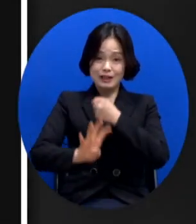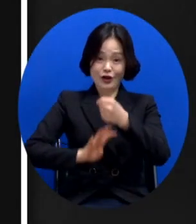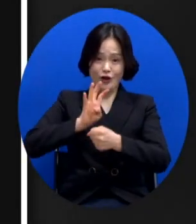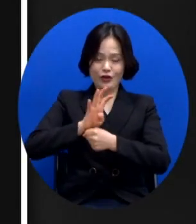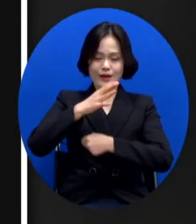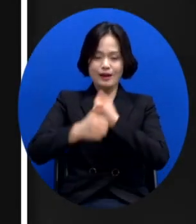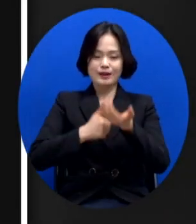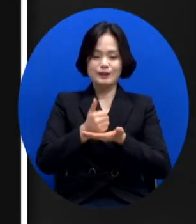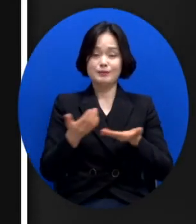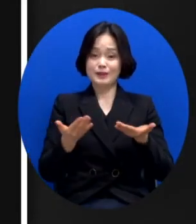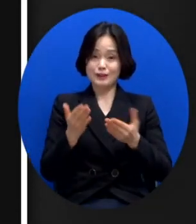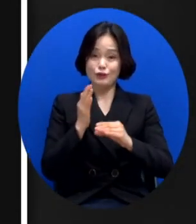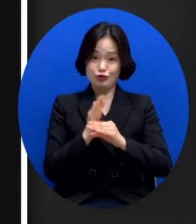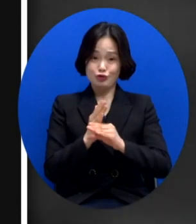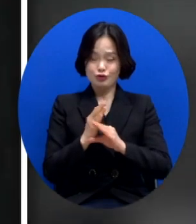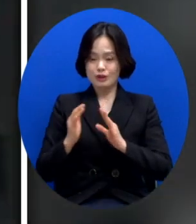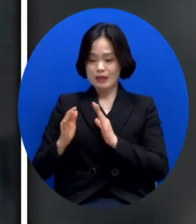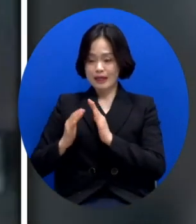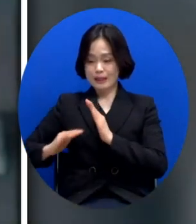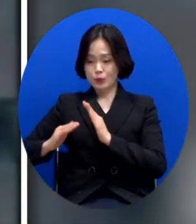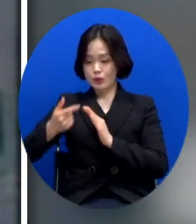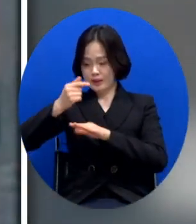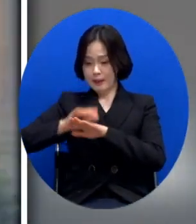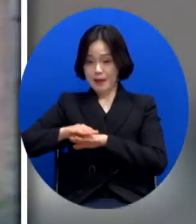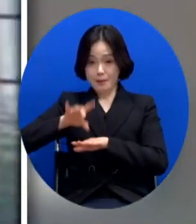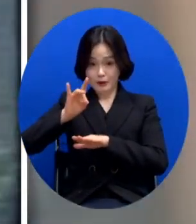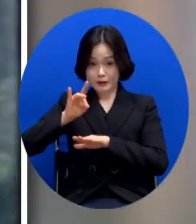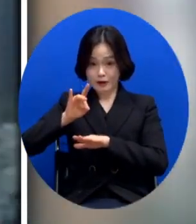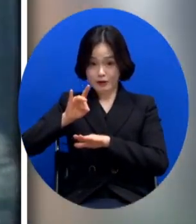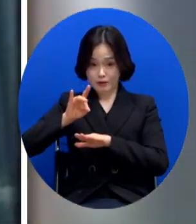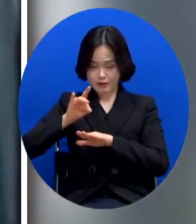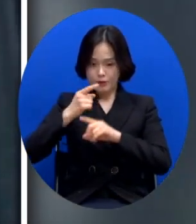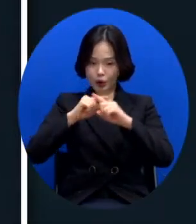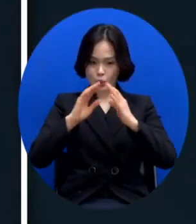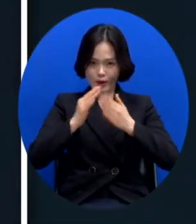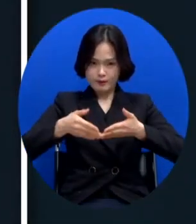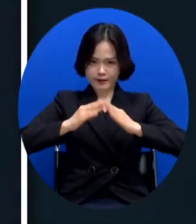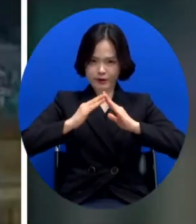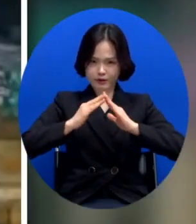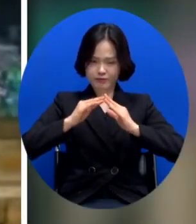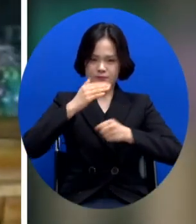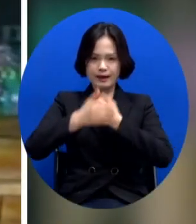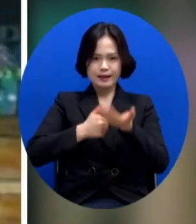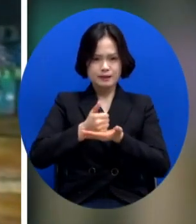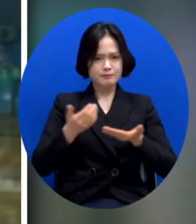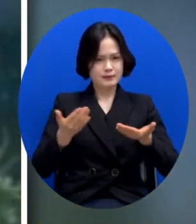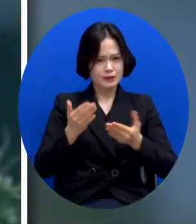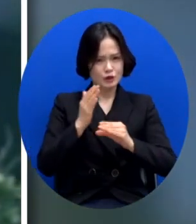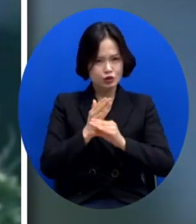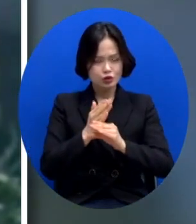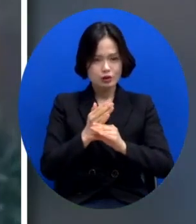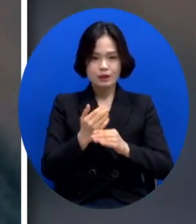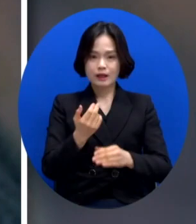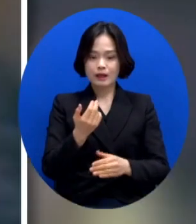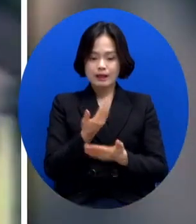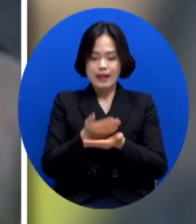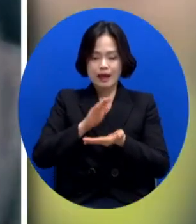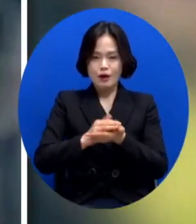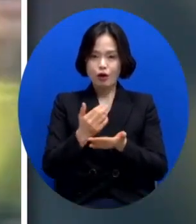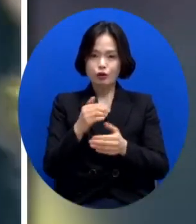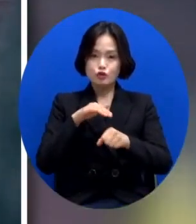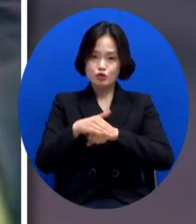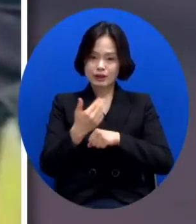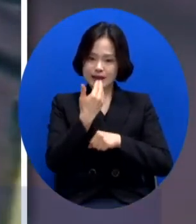성장시키며 목회를 이어갈 수 있었던 힘으로 소속 교단의 정신이라고 할 수 있는 개혁주의 생명 신학의 꼽습니다